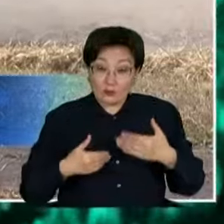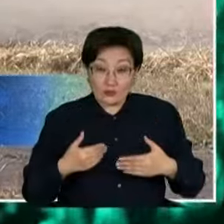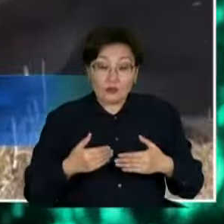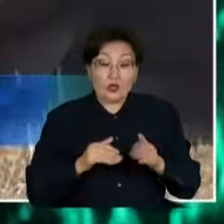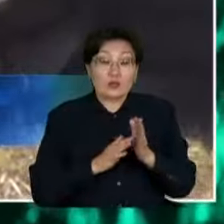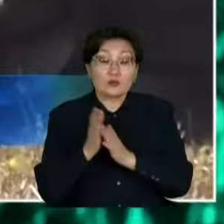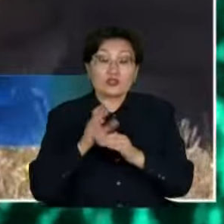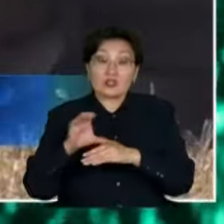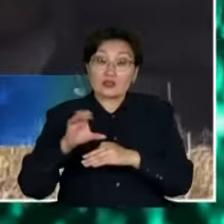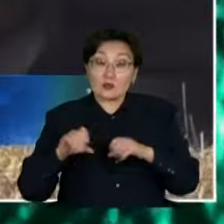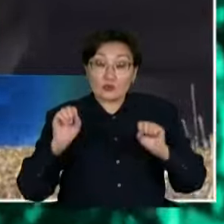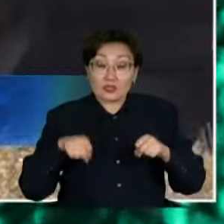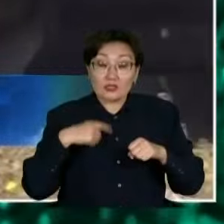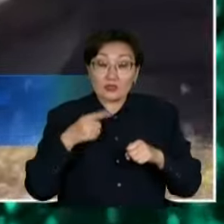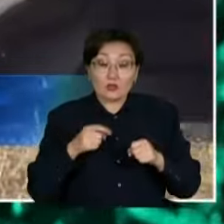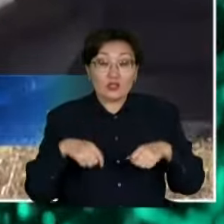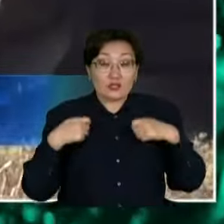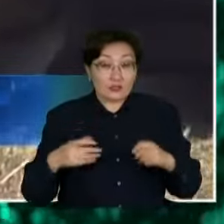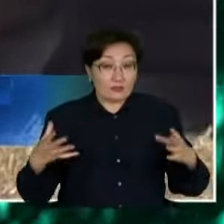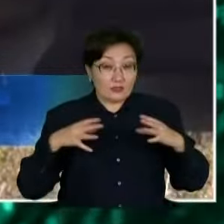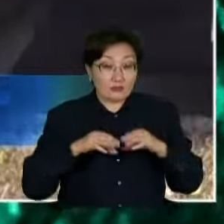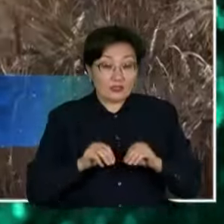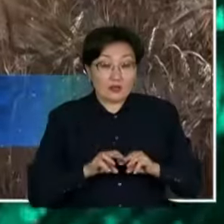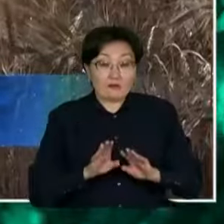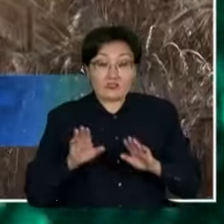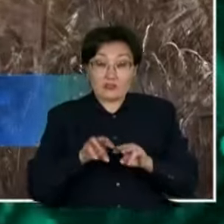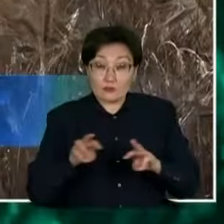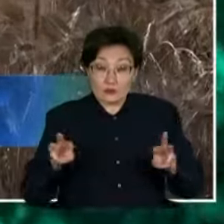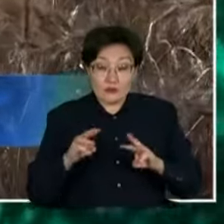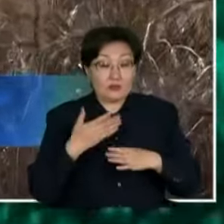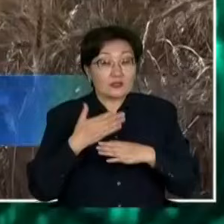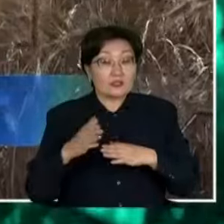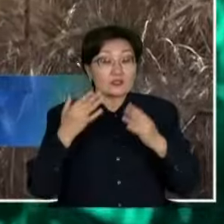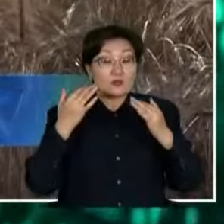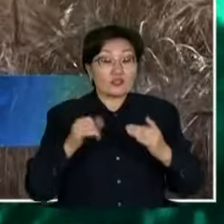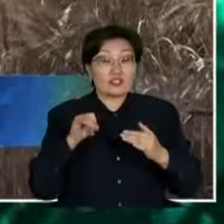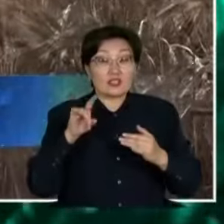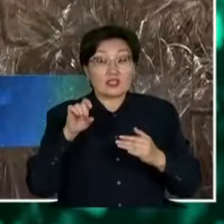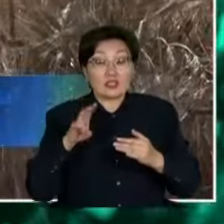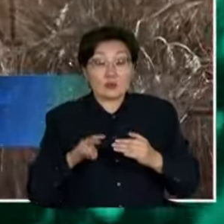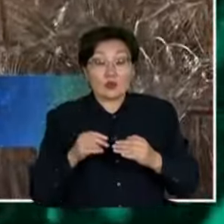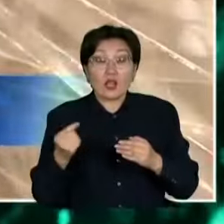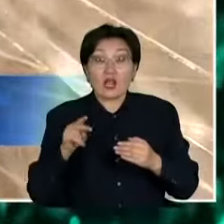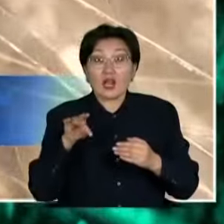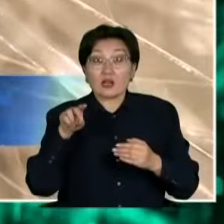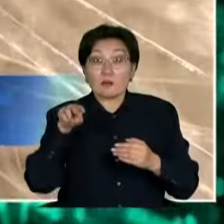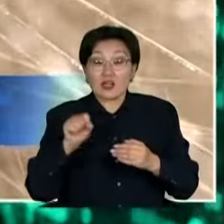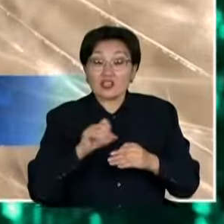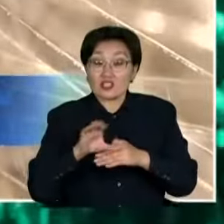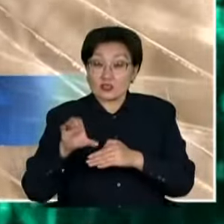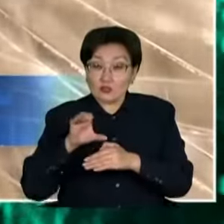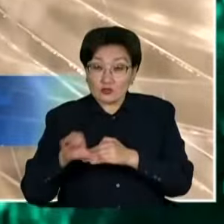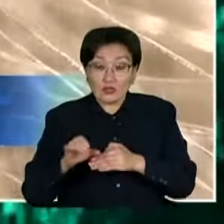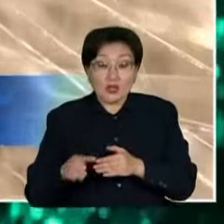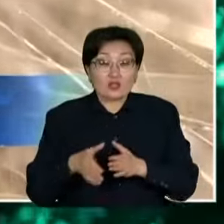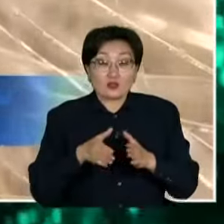тұқымын жеткізуге қауқарымыз бар, деді сауда және интеграция вице-министрі. Бұдан бөлек қазір Иранға арпа жеткізуді қалпына келтіру жолдары